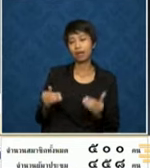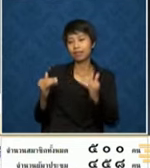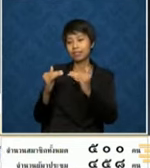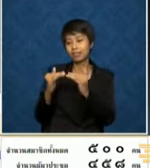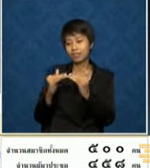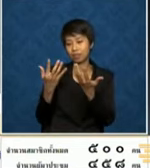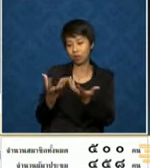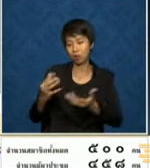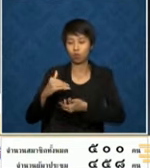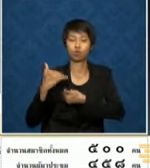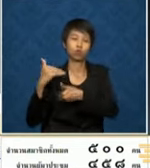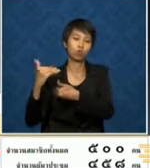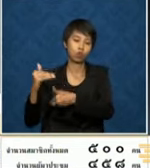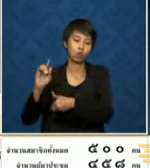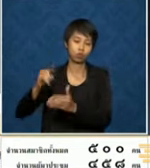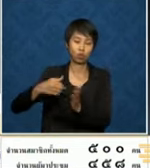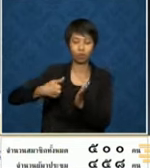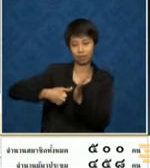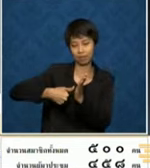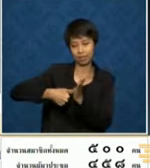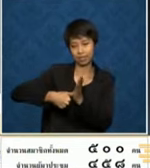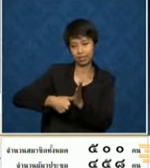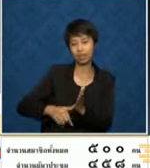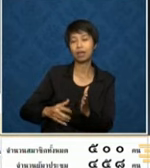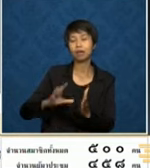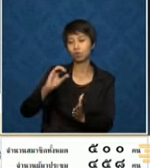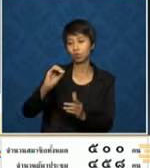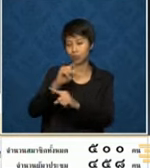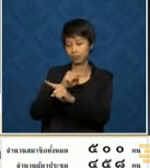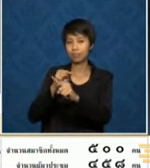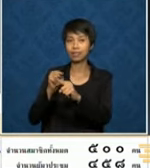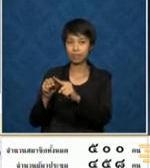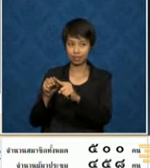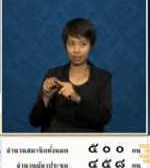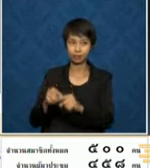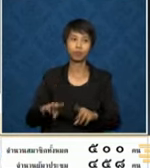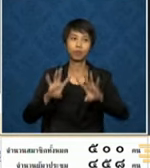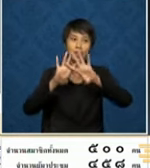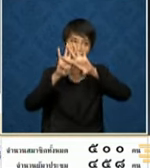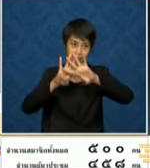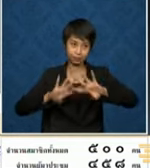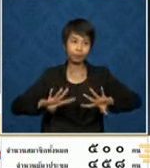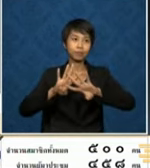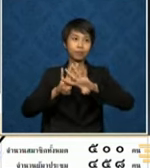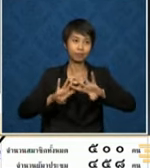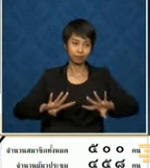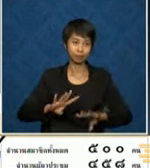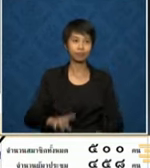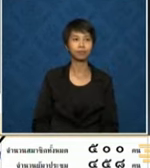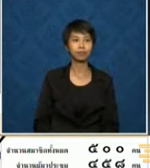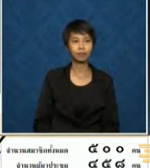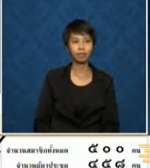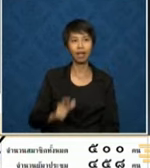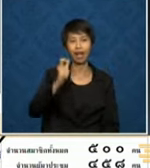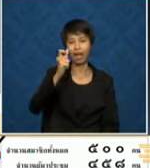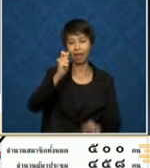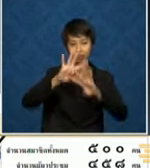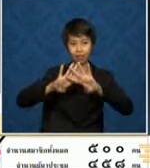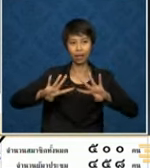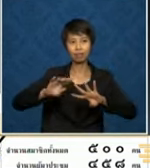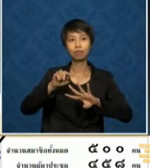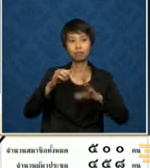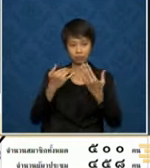ที่เสียภาษี 0% หรือว่าเสียภาษีต่ำนะคะอาเซียนค่ะ AFTA เนี่ยเรามี AFTA มาเป็น20ปีอยู่แล้วนะค